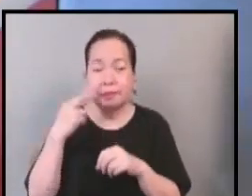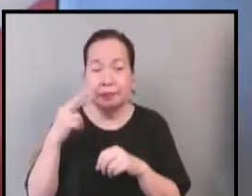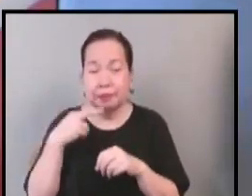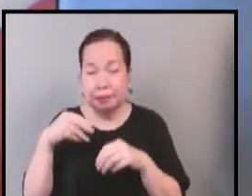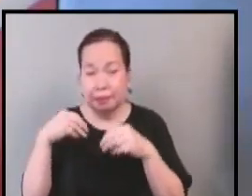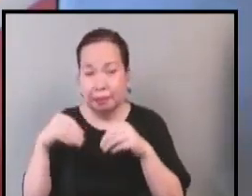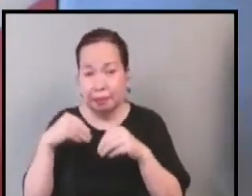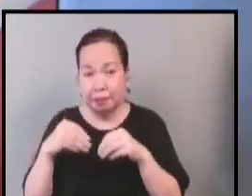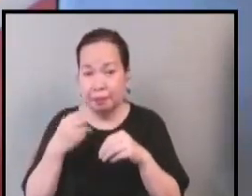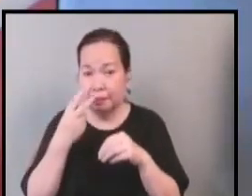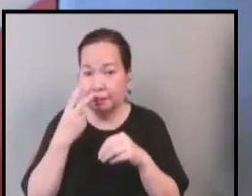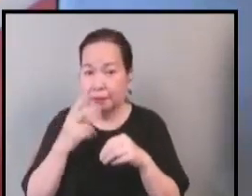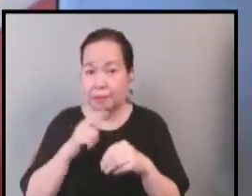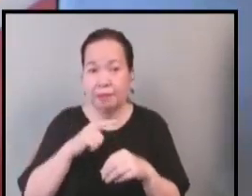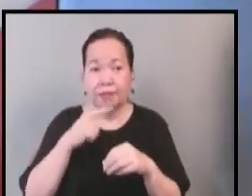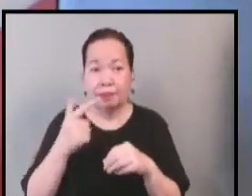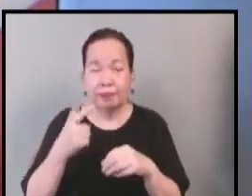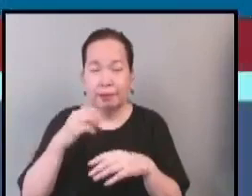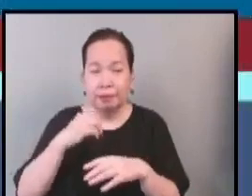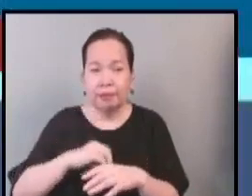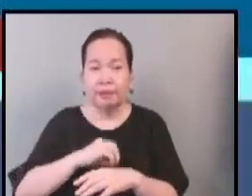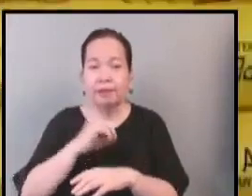sa report, Rise and Shine, Clazel.